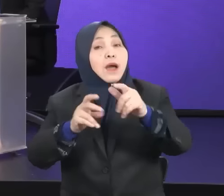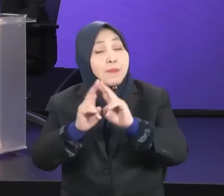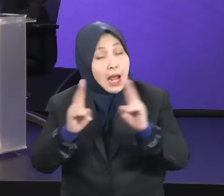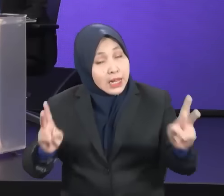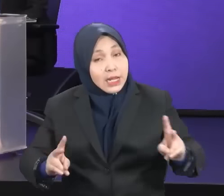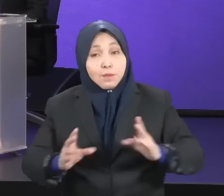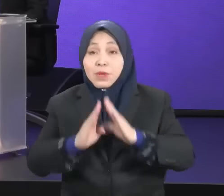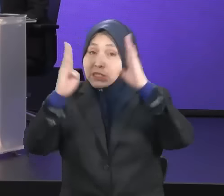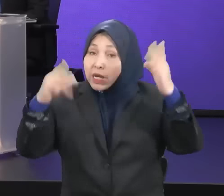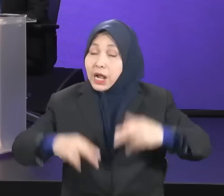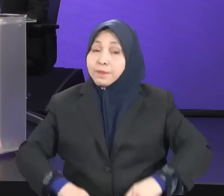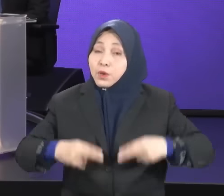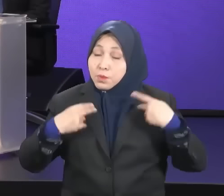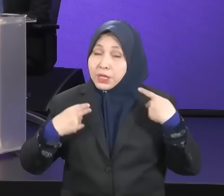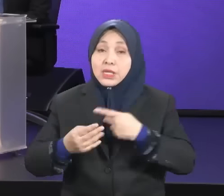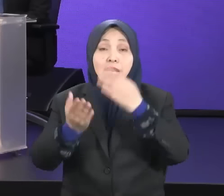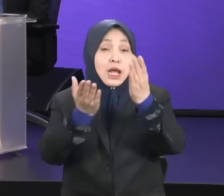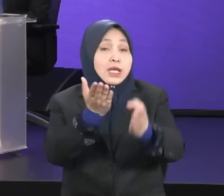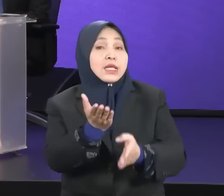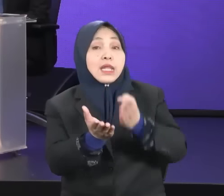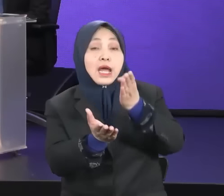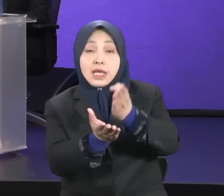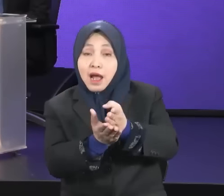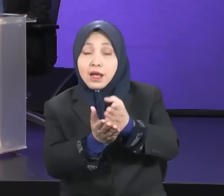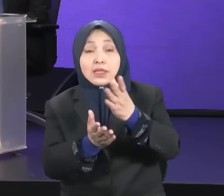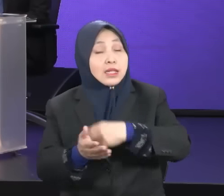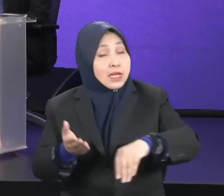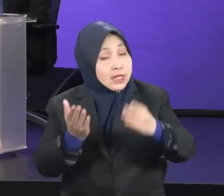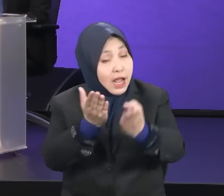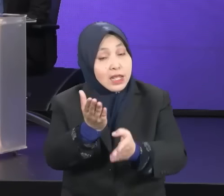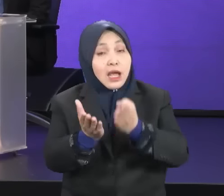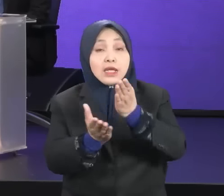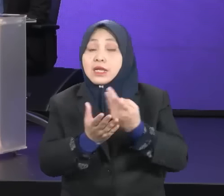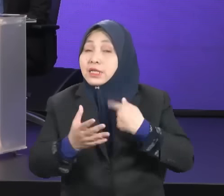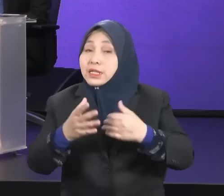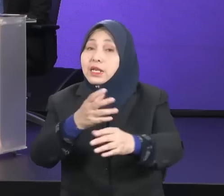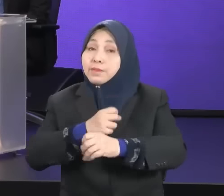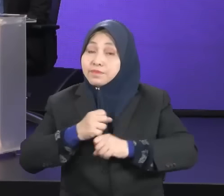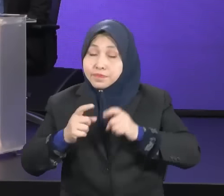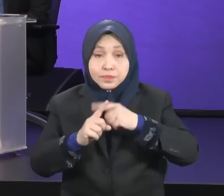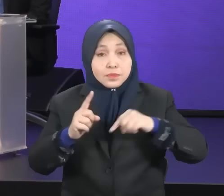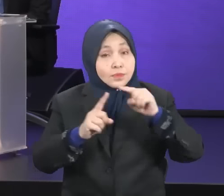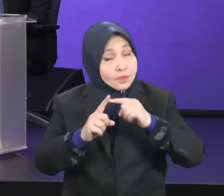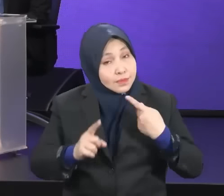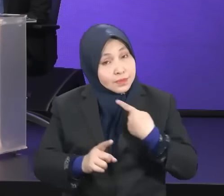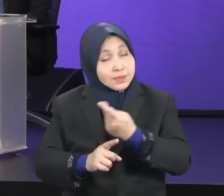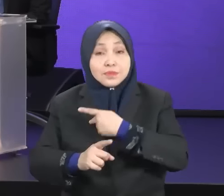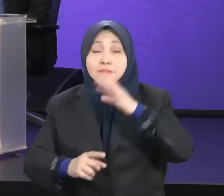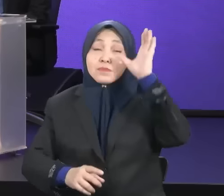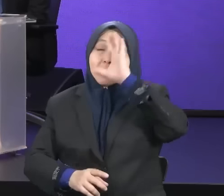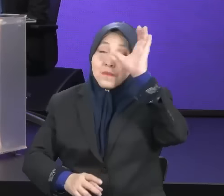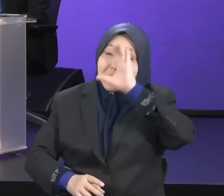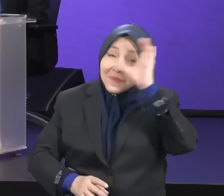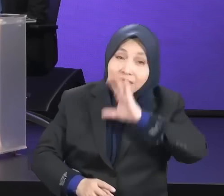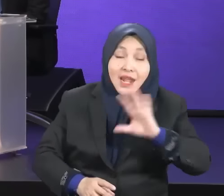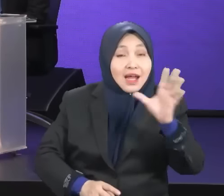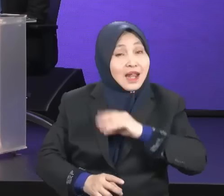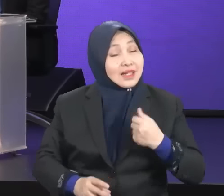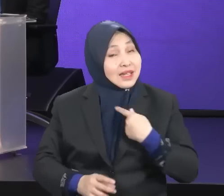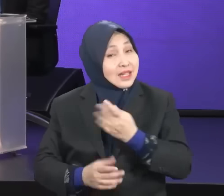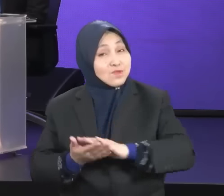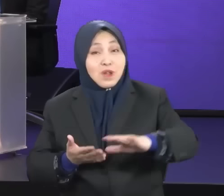kehidupan kita adalah Hidayah dan hidayah inilah yang kita peroleh apabila kita mencarinya sudah pun kita